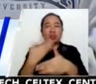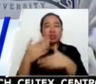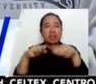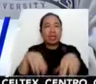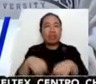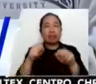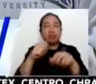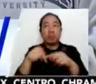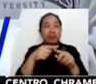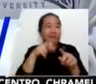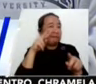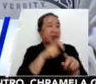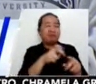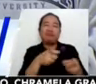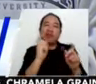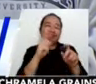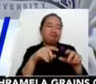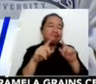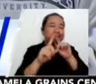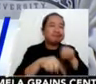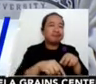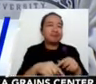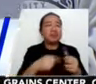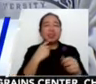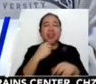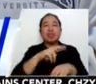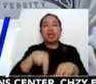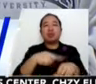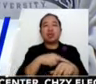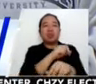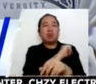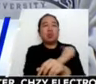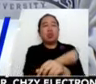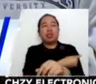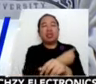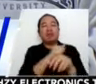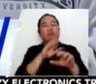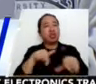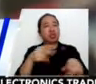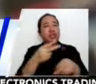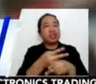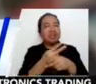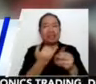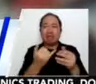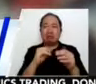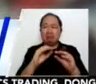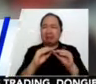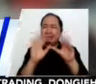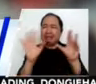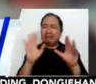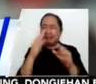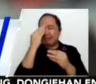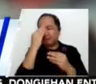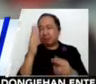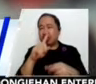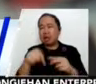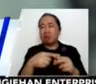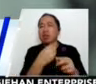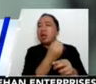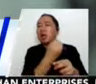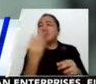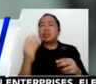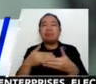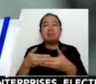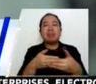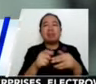Sabi naman ng National Authority for Child Care, walang malinaw na datos kaugnay sa bilang ng mga batang illegal na binibenta online. Pero mula raw sa